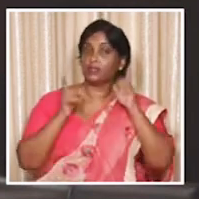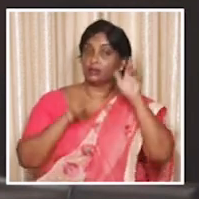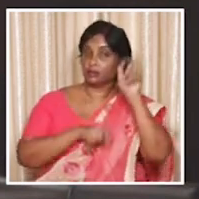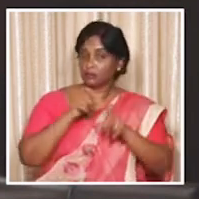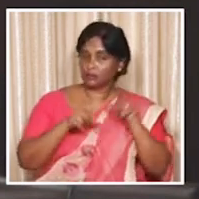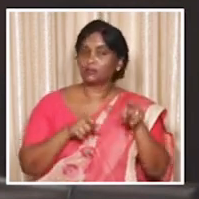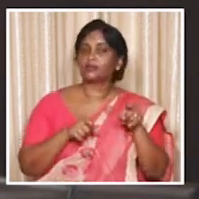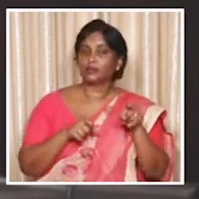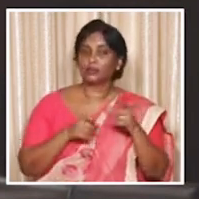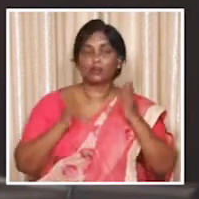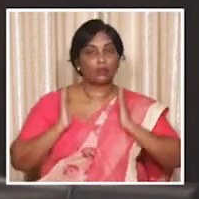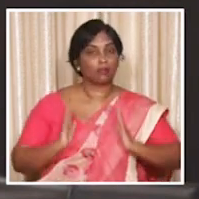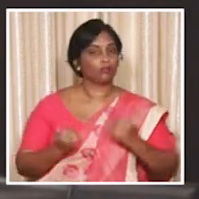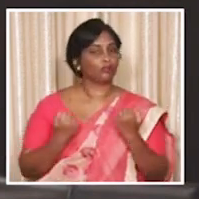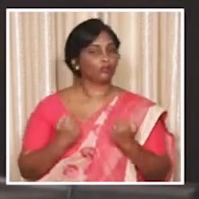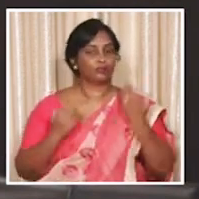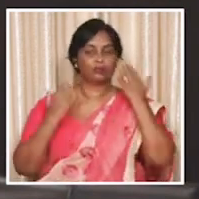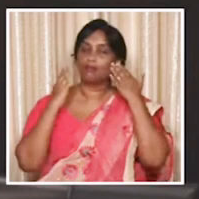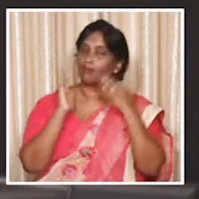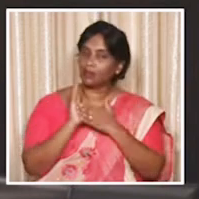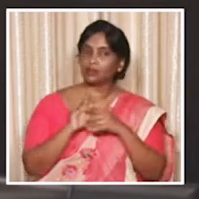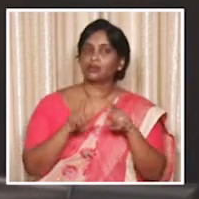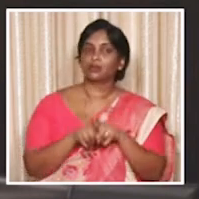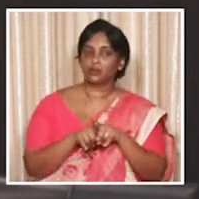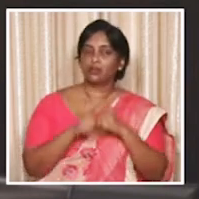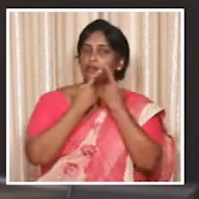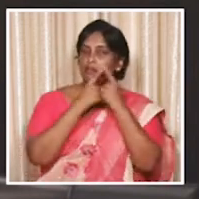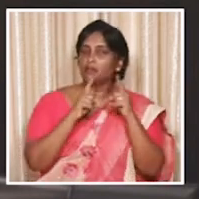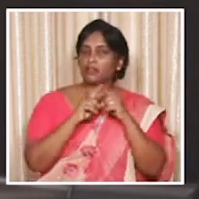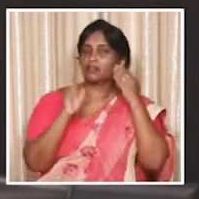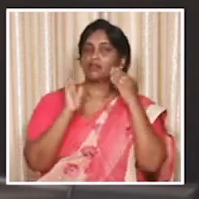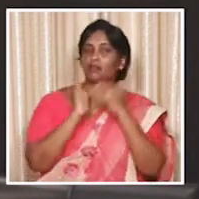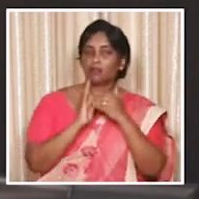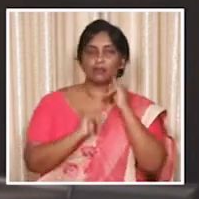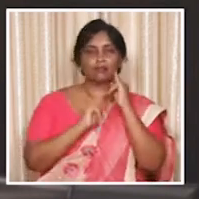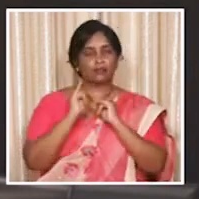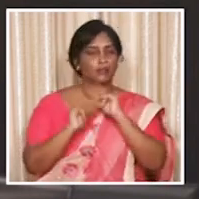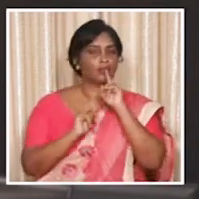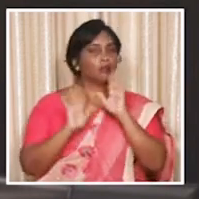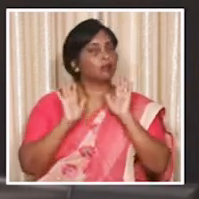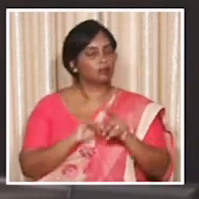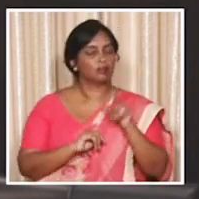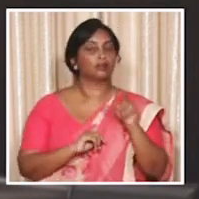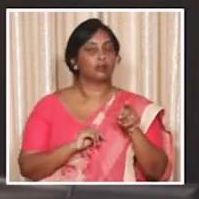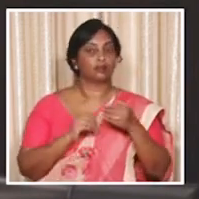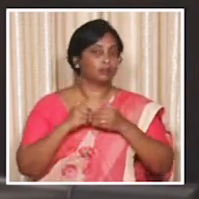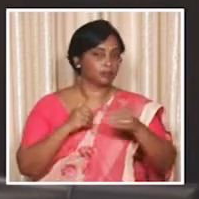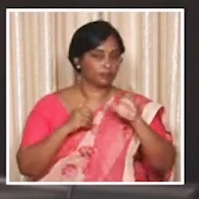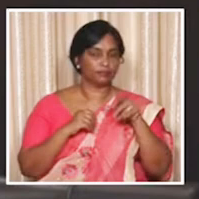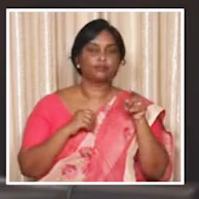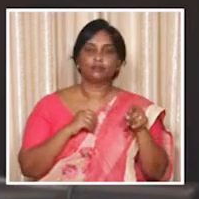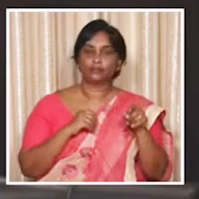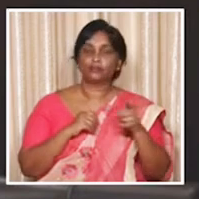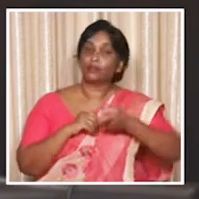ක්‍රීඩකීන්ගේ ශරීර යෝග්‍යතාවය පිළිබඳවත් ඒ වගේම නොයෙක් නොයෙක් දේවල් පිළිබඳව චෝදනා ඉදිරිපත් වුණා. කොහොම වුණත් මේ වෙනකොට